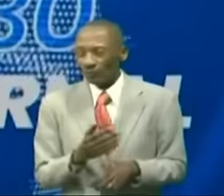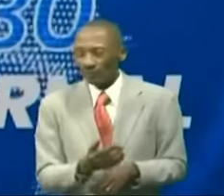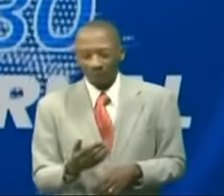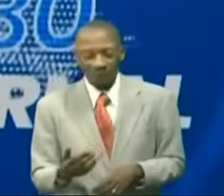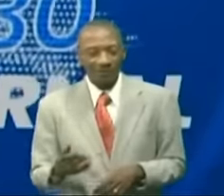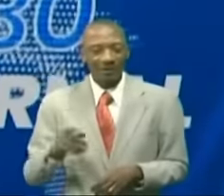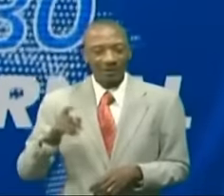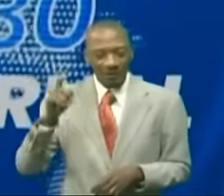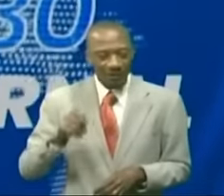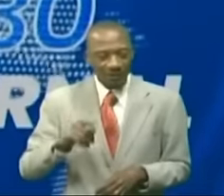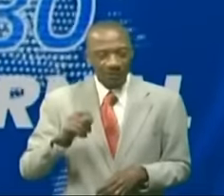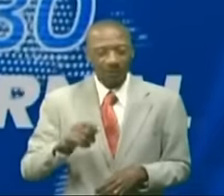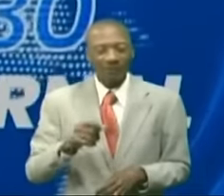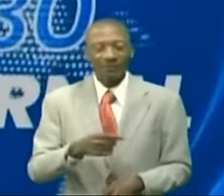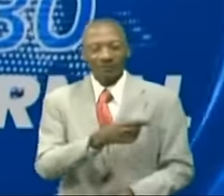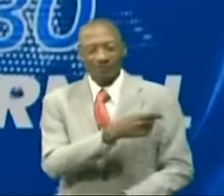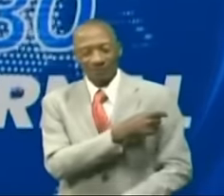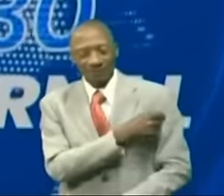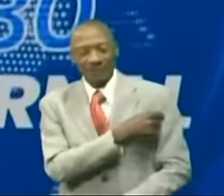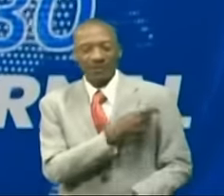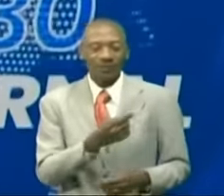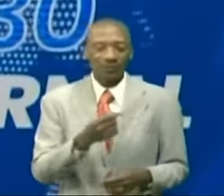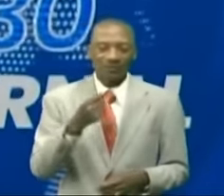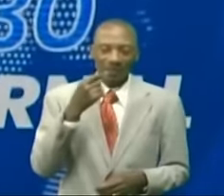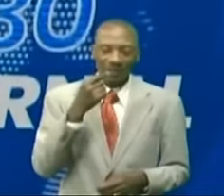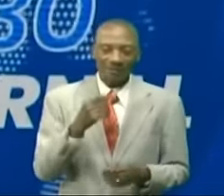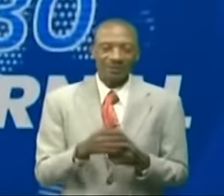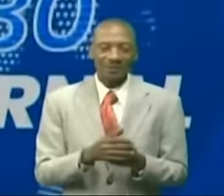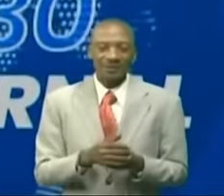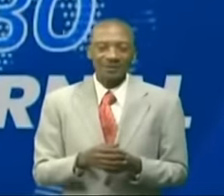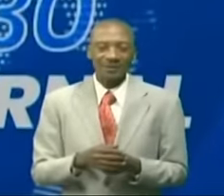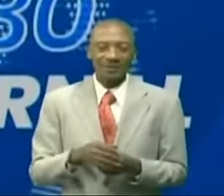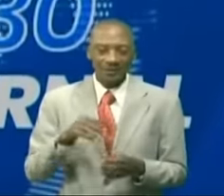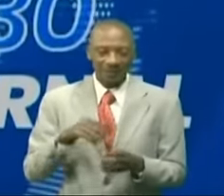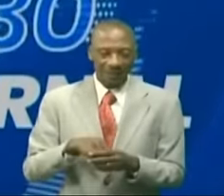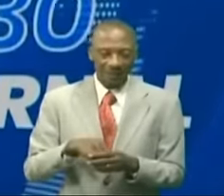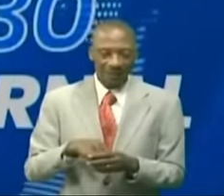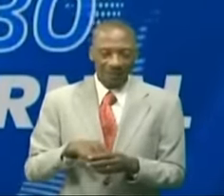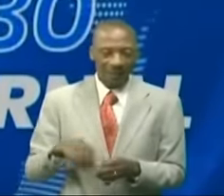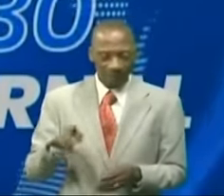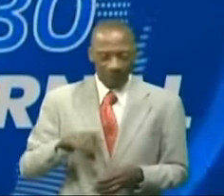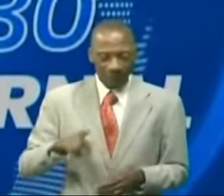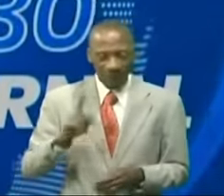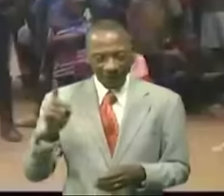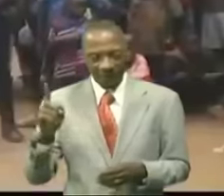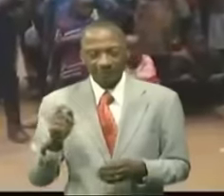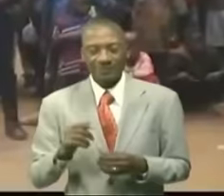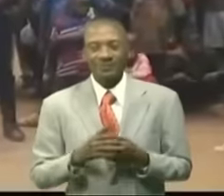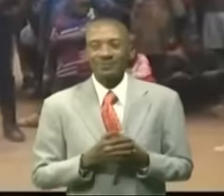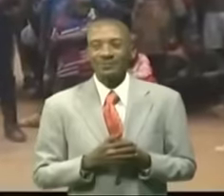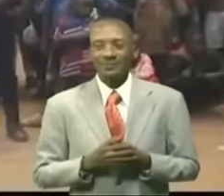été lancée depuis mercredi 7 août 2024 dans la province du Maïdobé et Olomami.